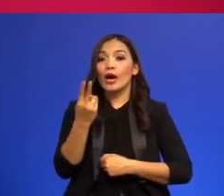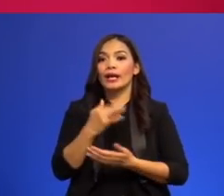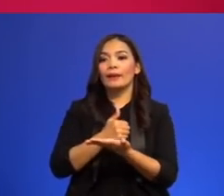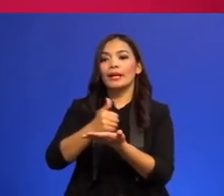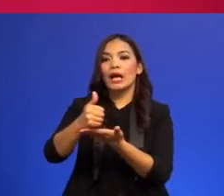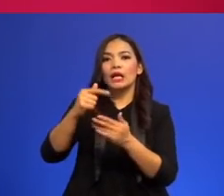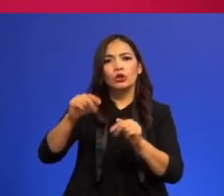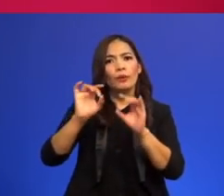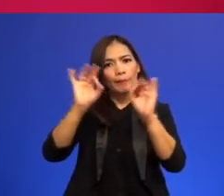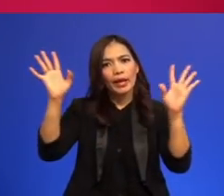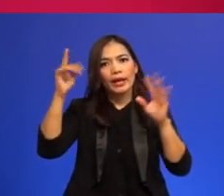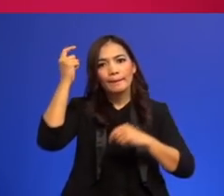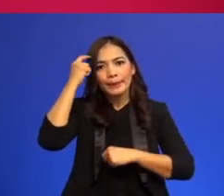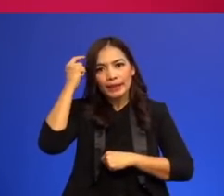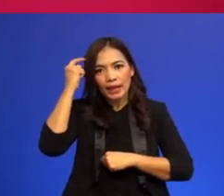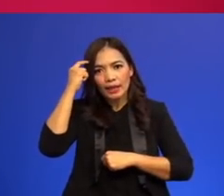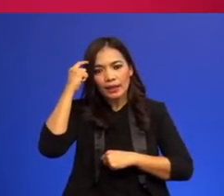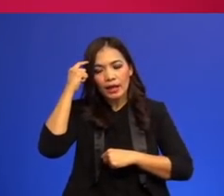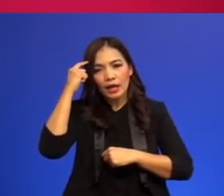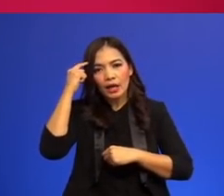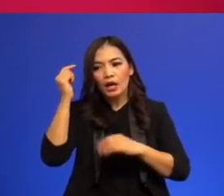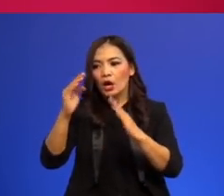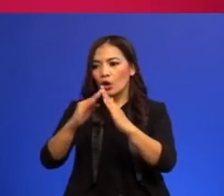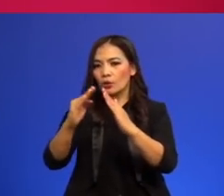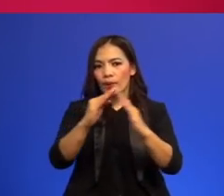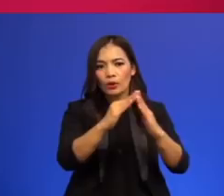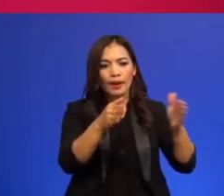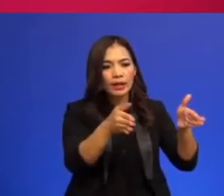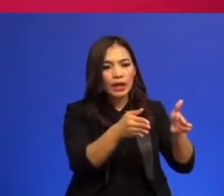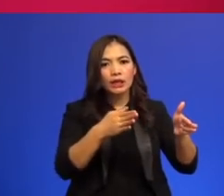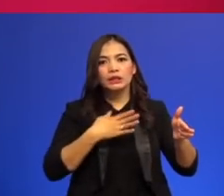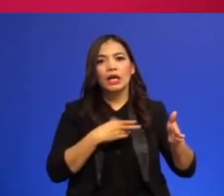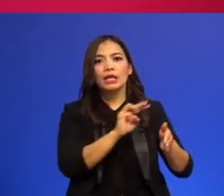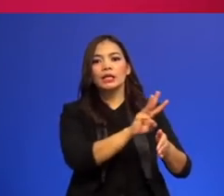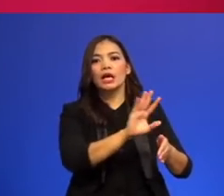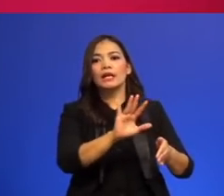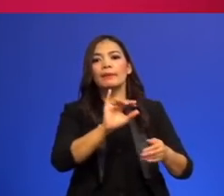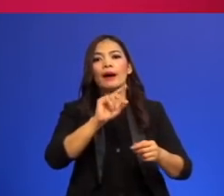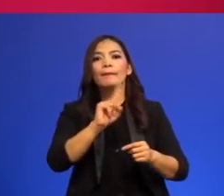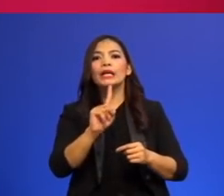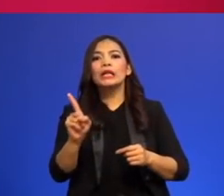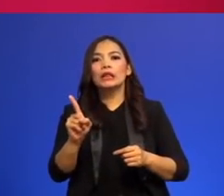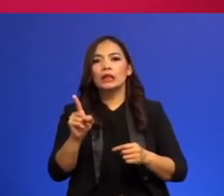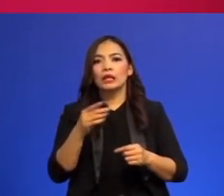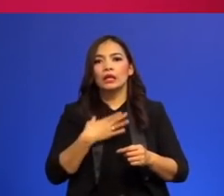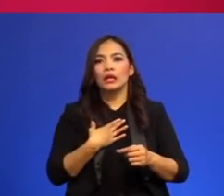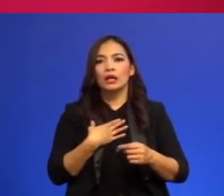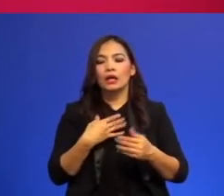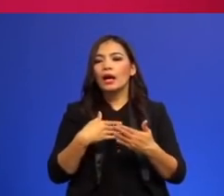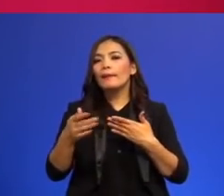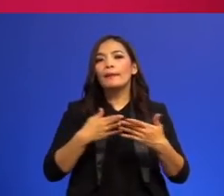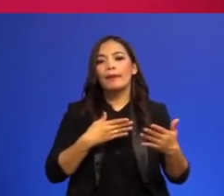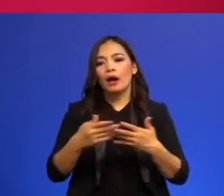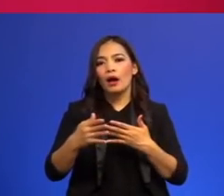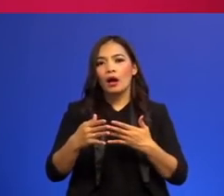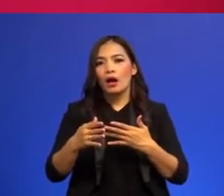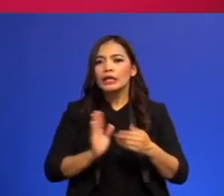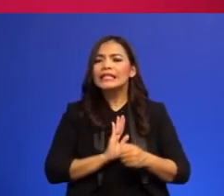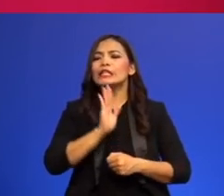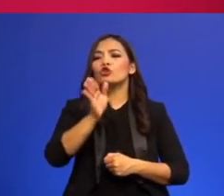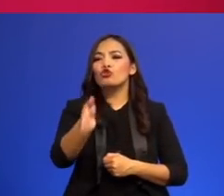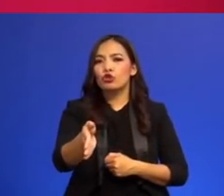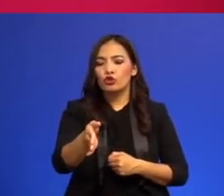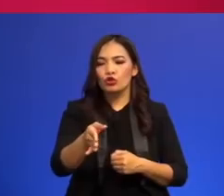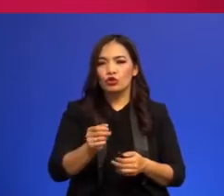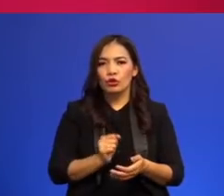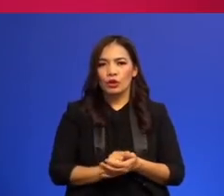datang. Abang kan rumahnya deket 5 menit, saya 35 menit ini. Tapi gak apa-apa, kejar. Dia